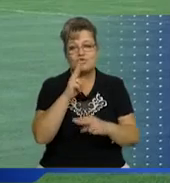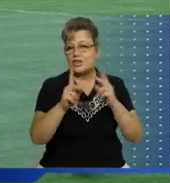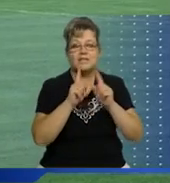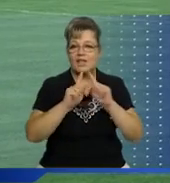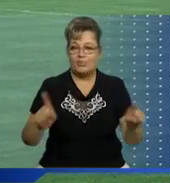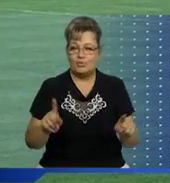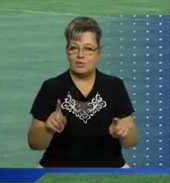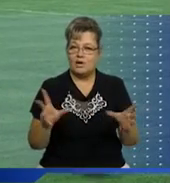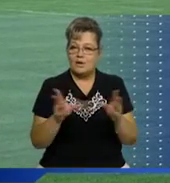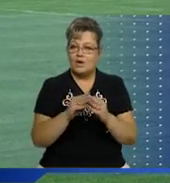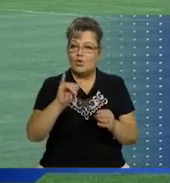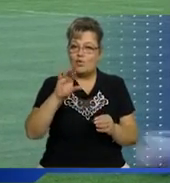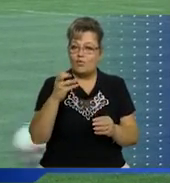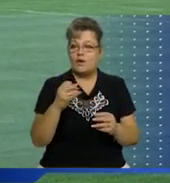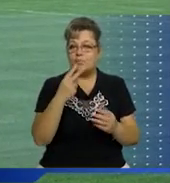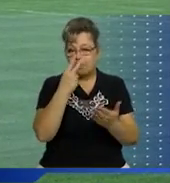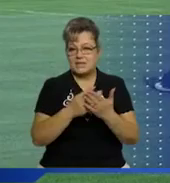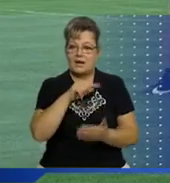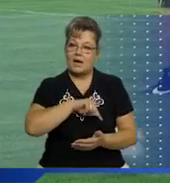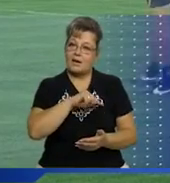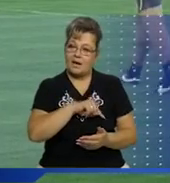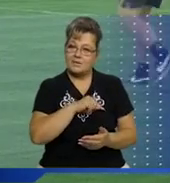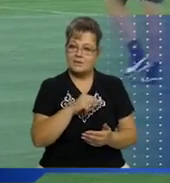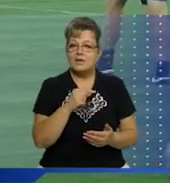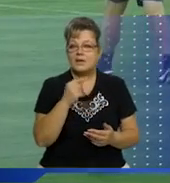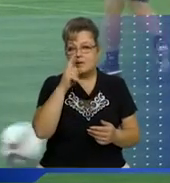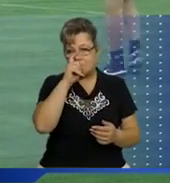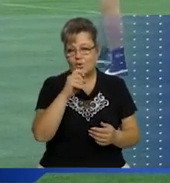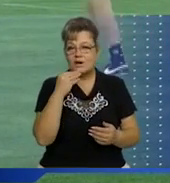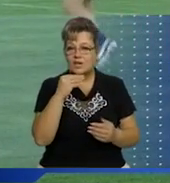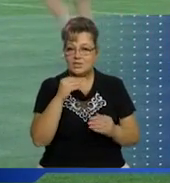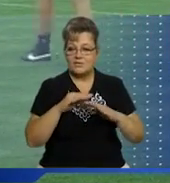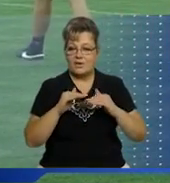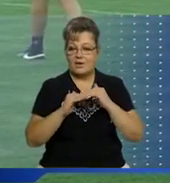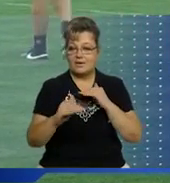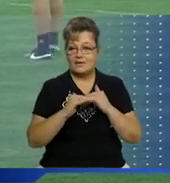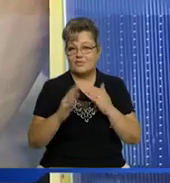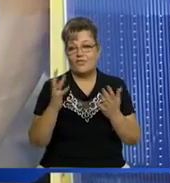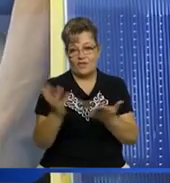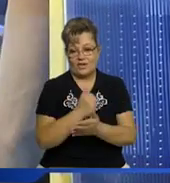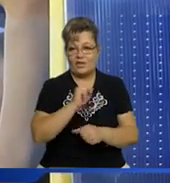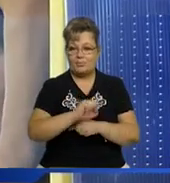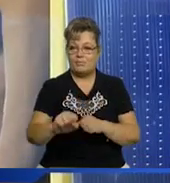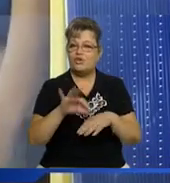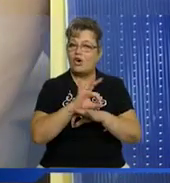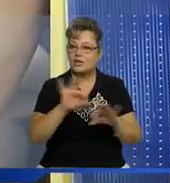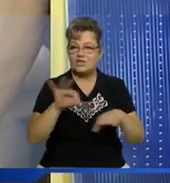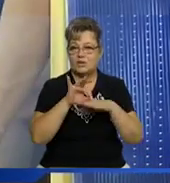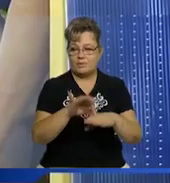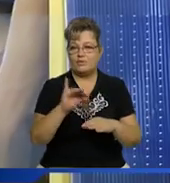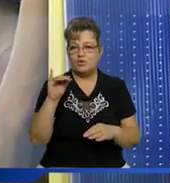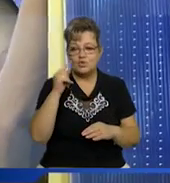будем. В матче с Уфой ростовчане проявили характер. Несмотря на плохое качество газона, вырвали победу. Отлично провел эту